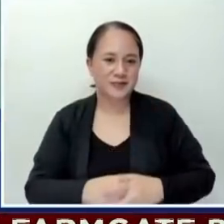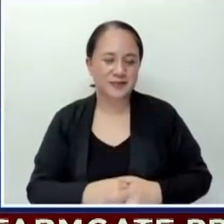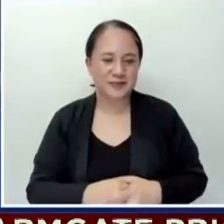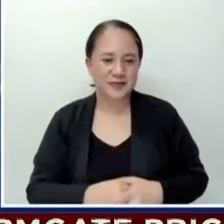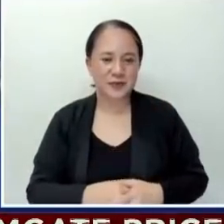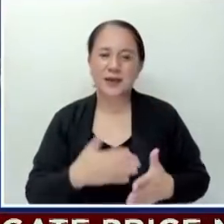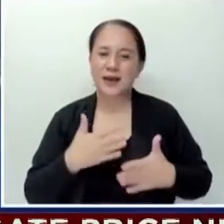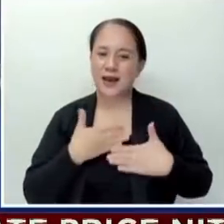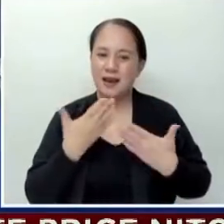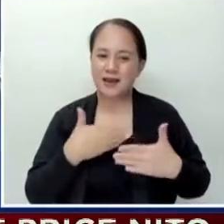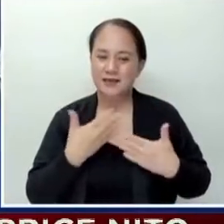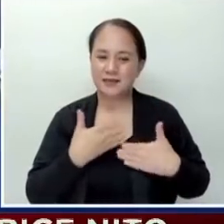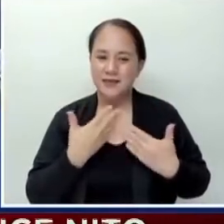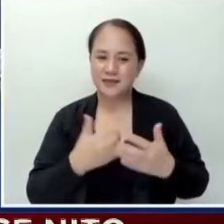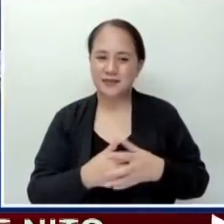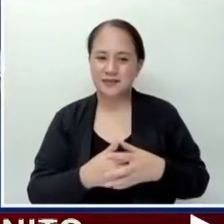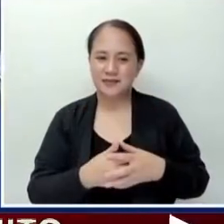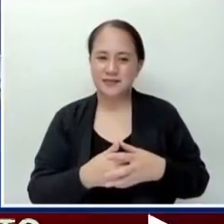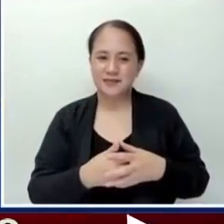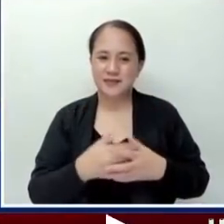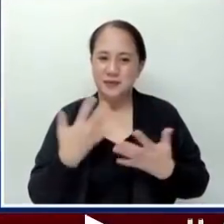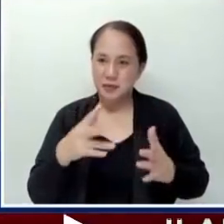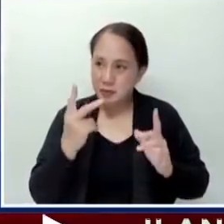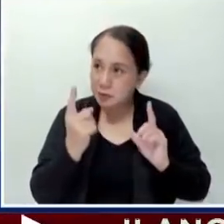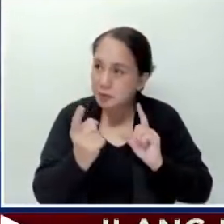Tuwang-tuwa ako. Magkita ko siya.